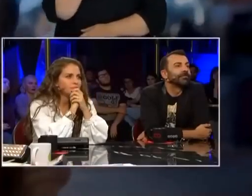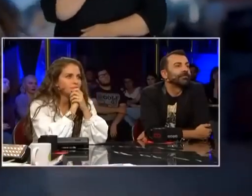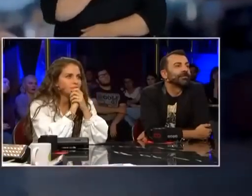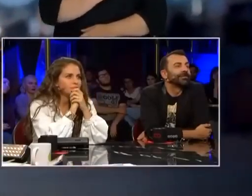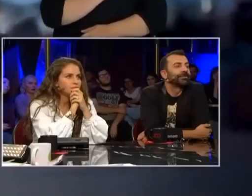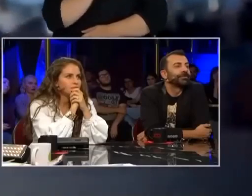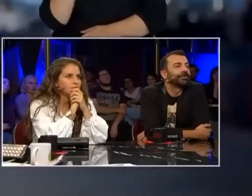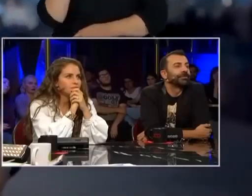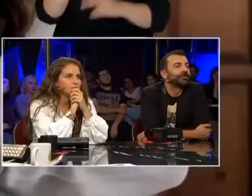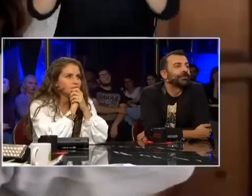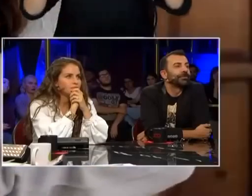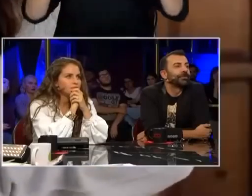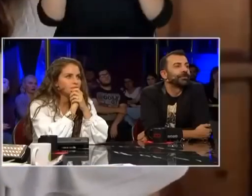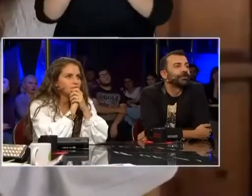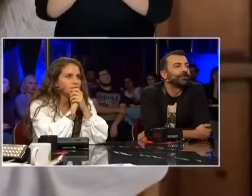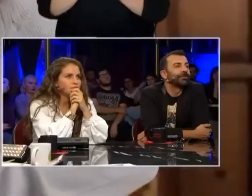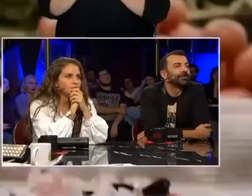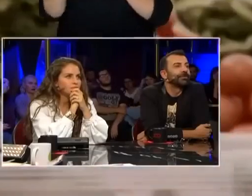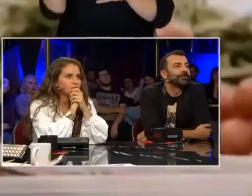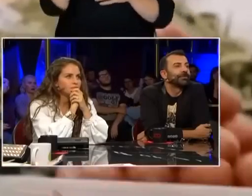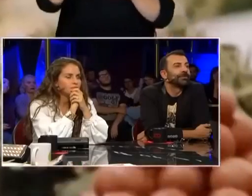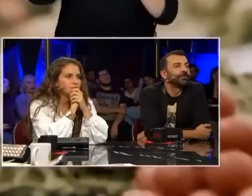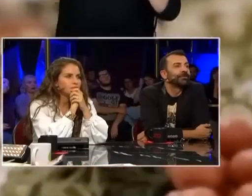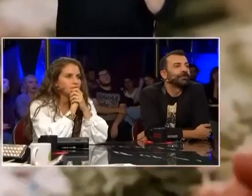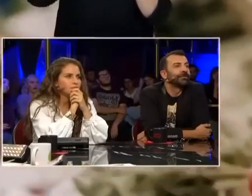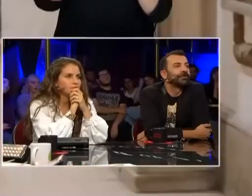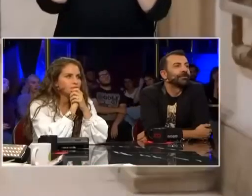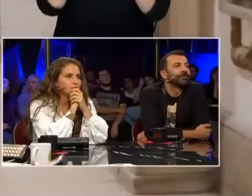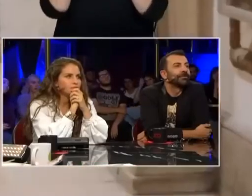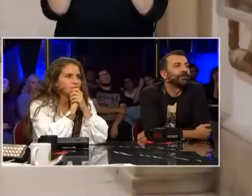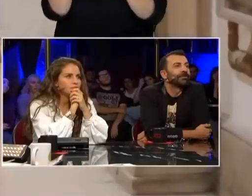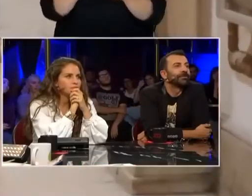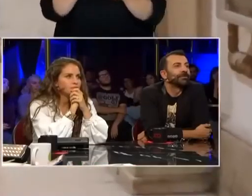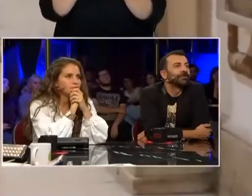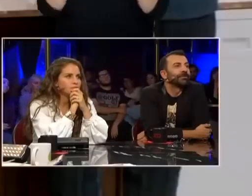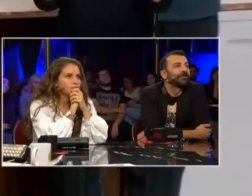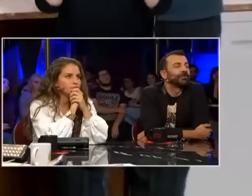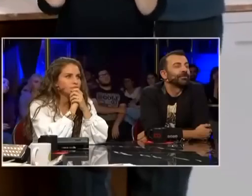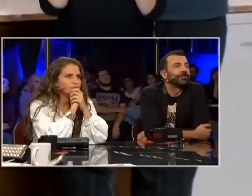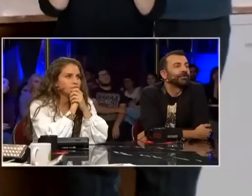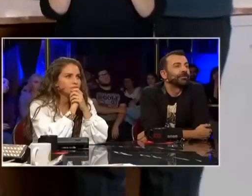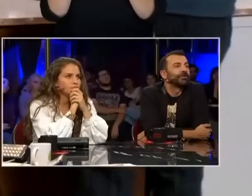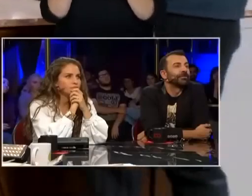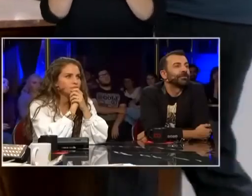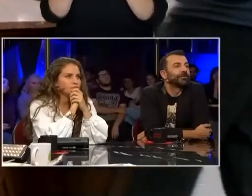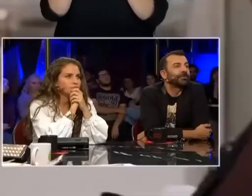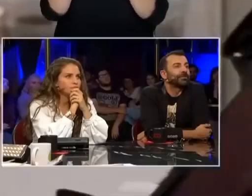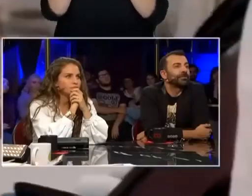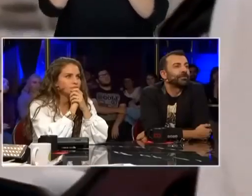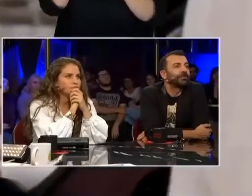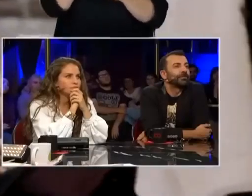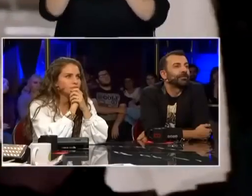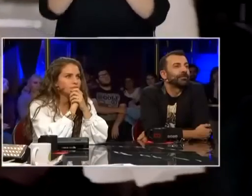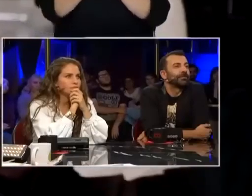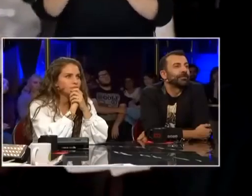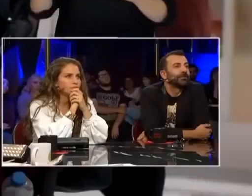bir bakta, ne de el ele dolaşmak mehtapta. Gün olur kar yağar, yağmur yağar. Birlikte yaşanacak koca bir ömür